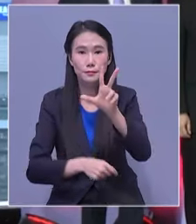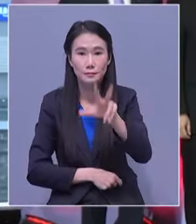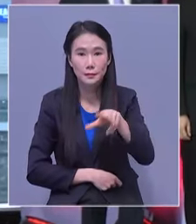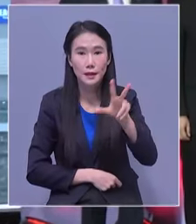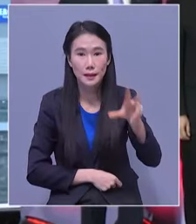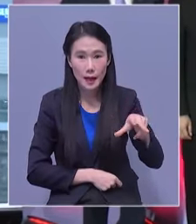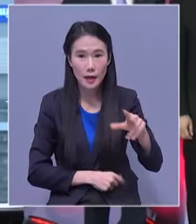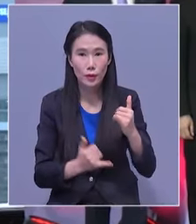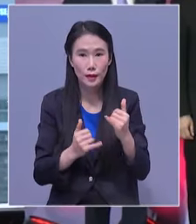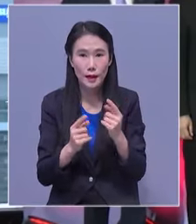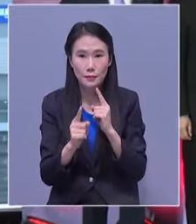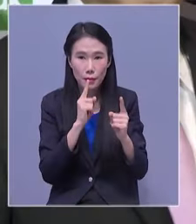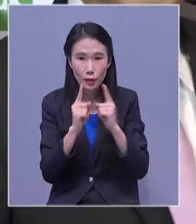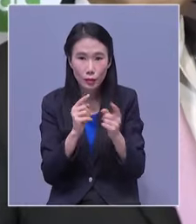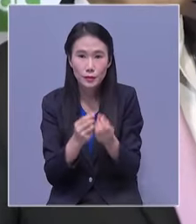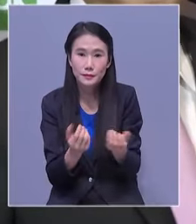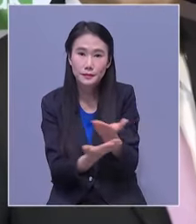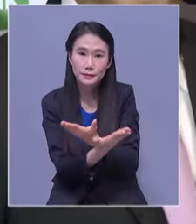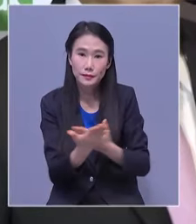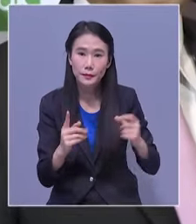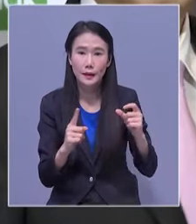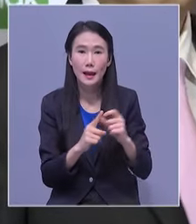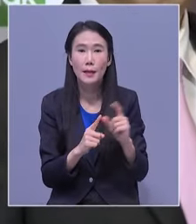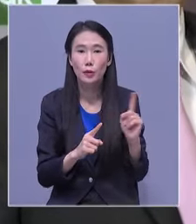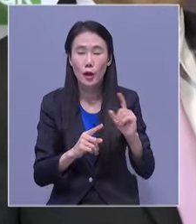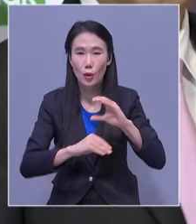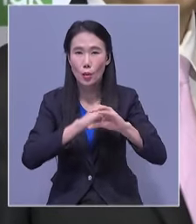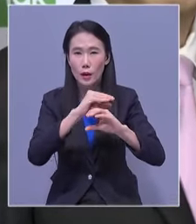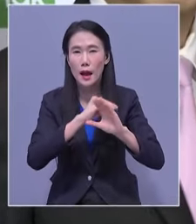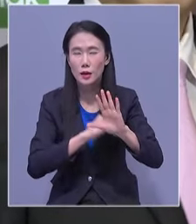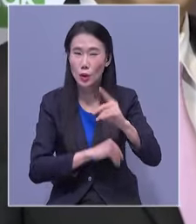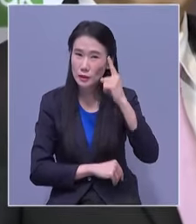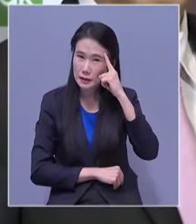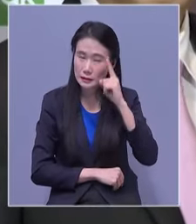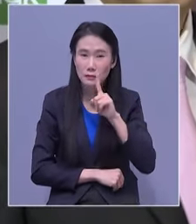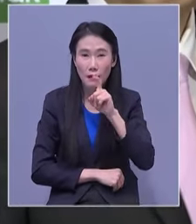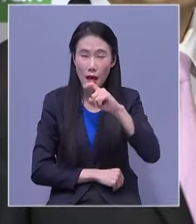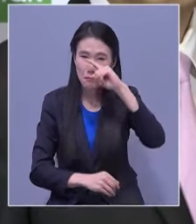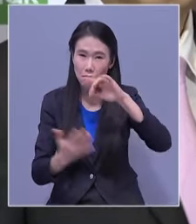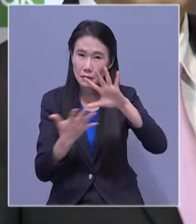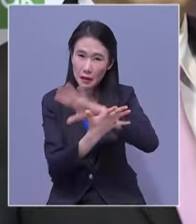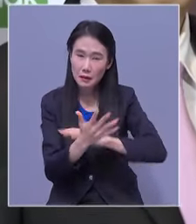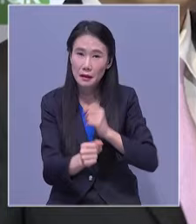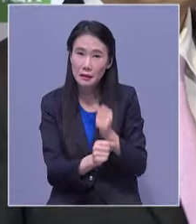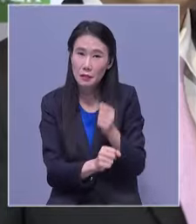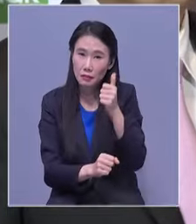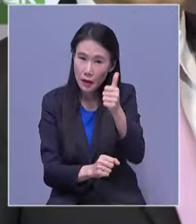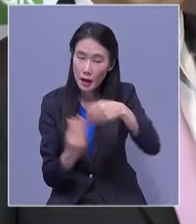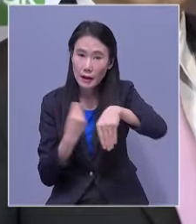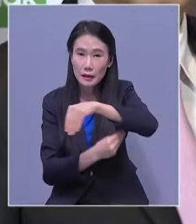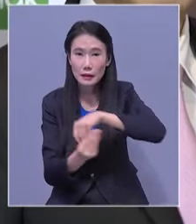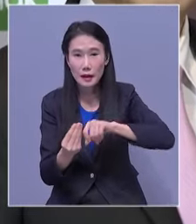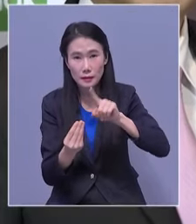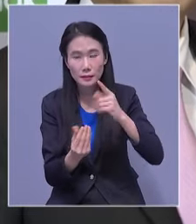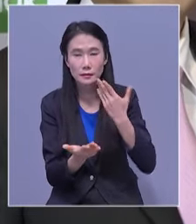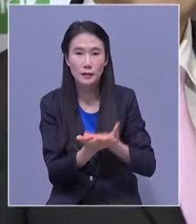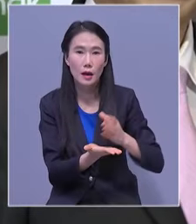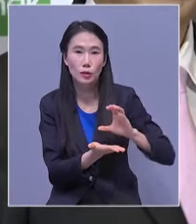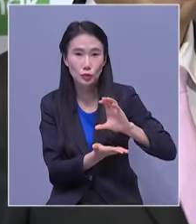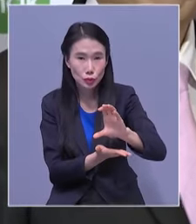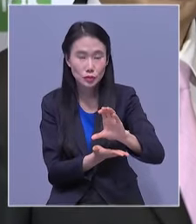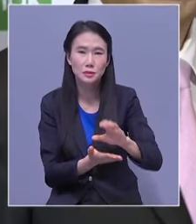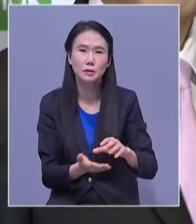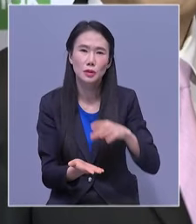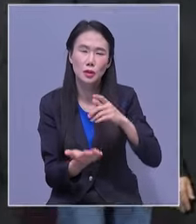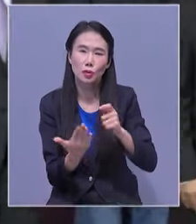พูดคุยเศวนาSK Speak Dinner Talk ไหวไไยแลนด์การเงินเศรษฐกการลงทุน ห่วง